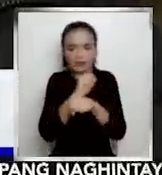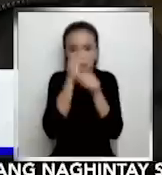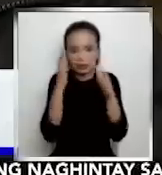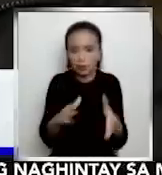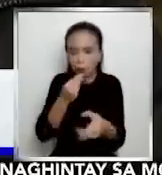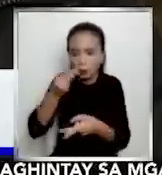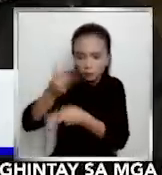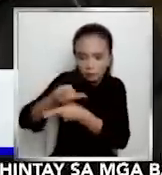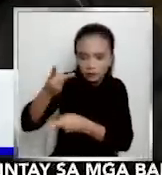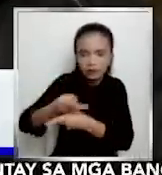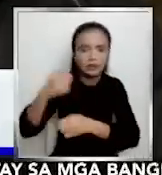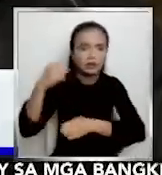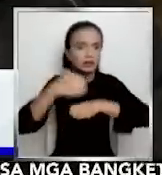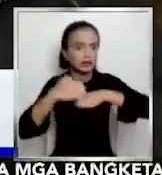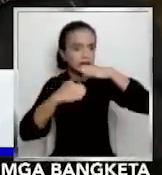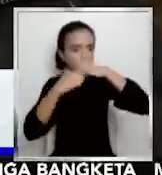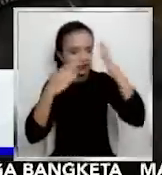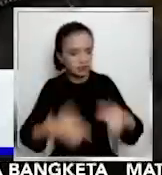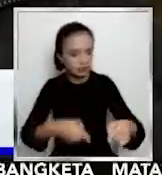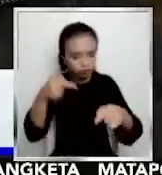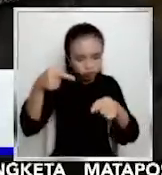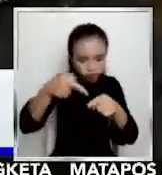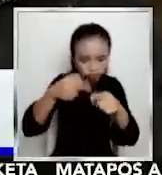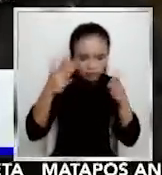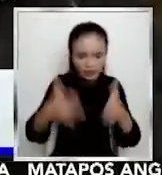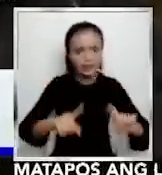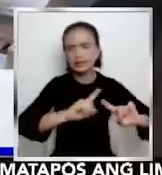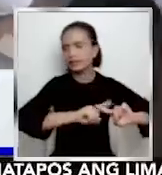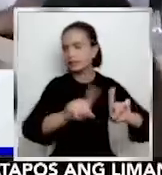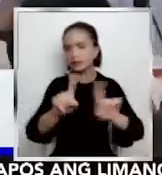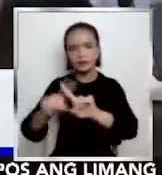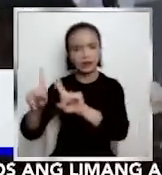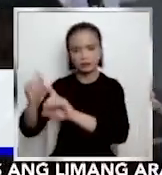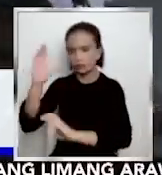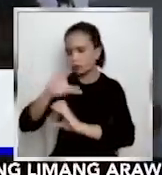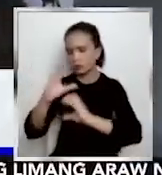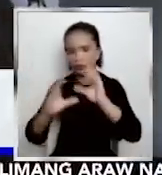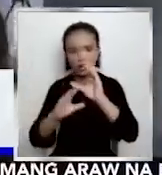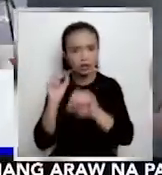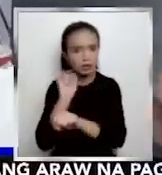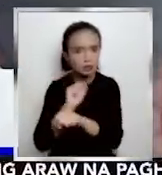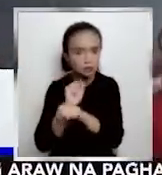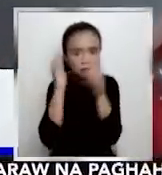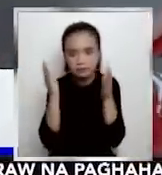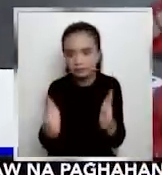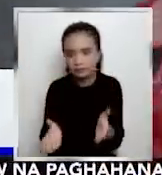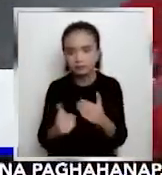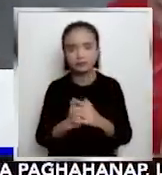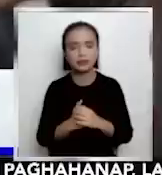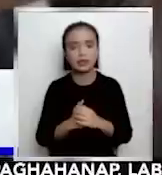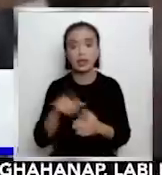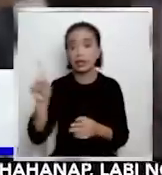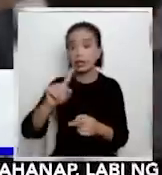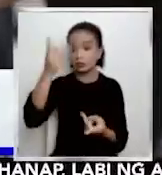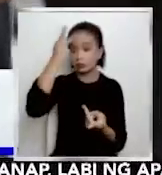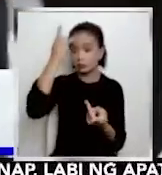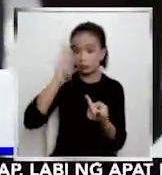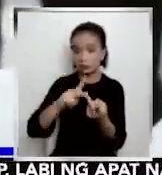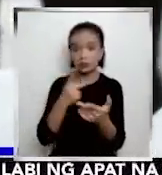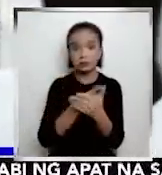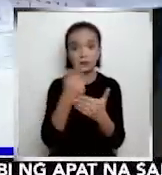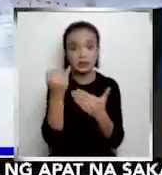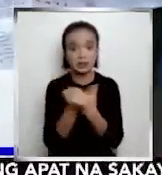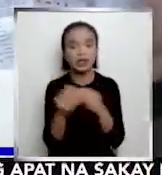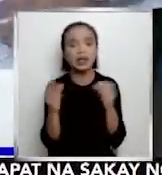engineers, welders, at iba-iba pa construction workers. Layunin ng proyektong ito na mapadali ang paghahanap ng